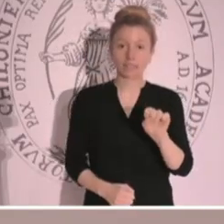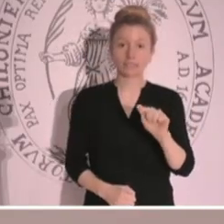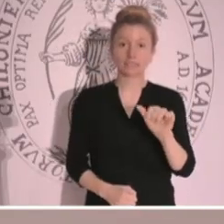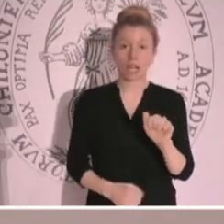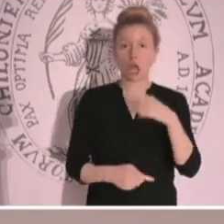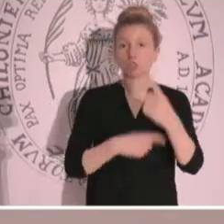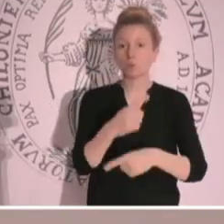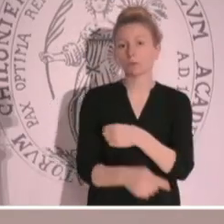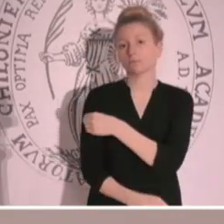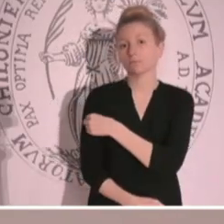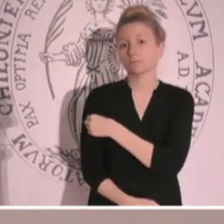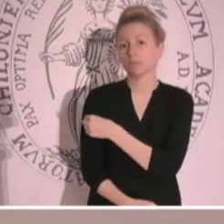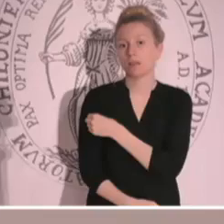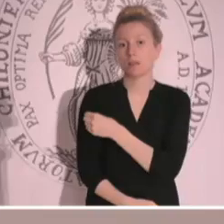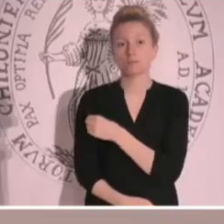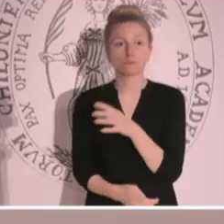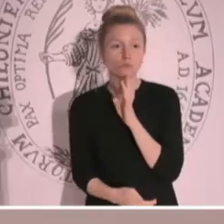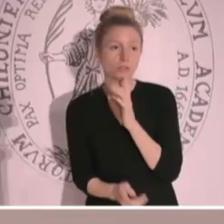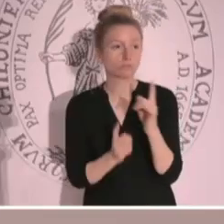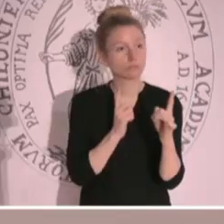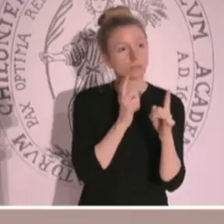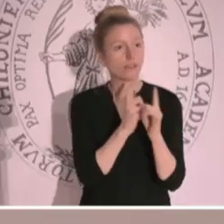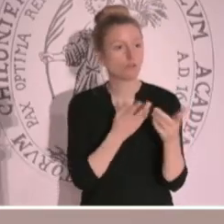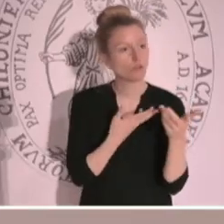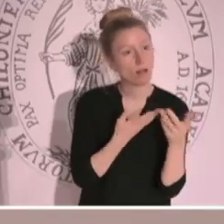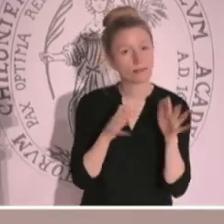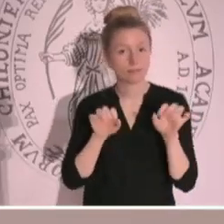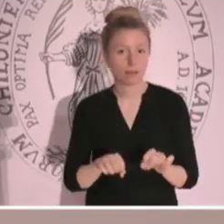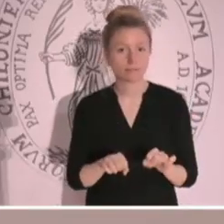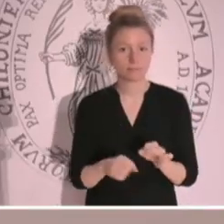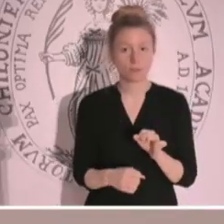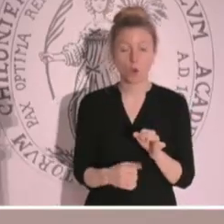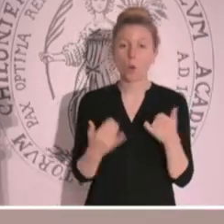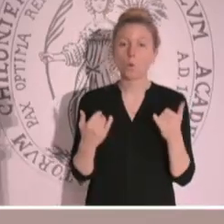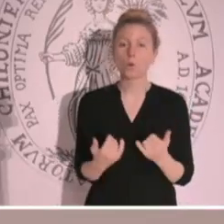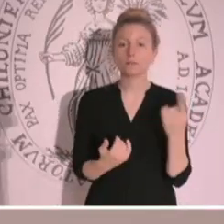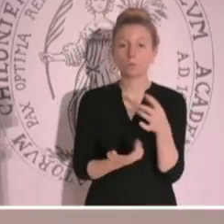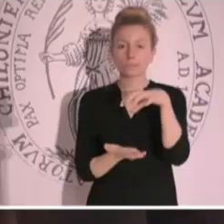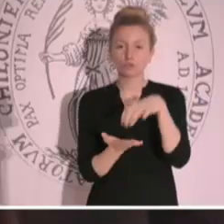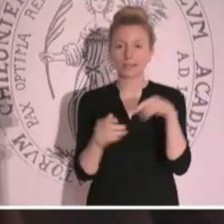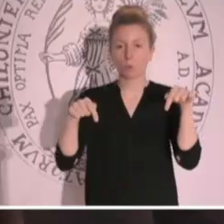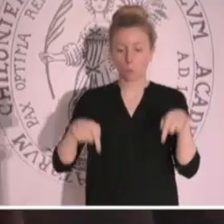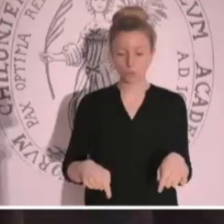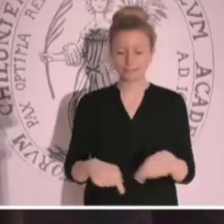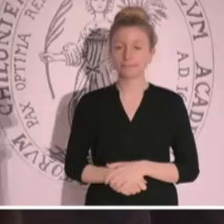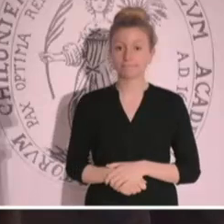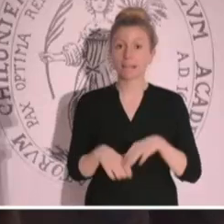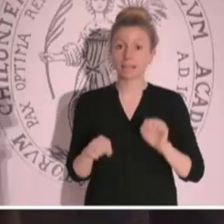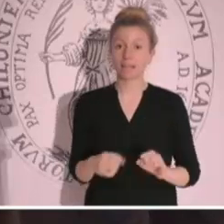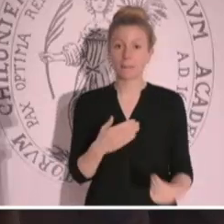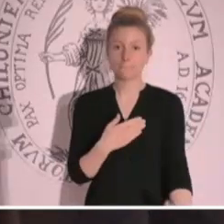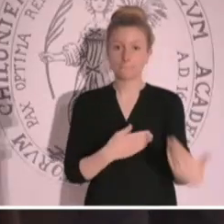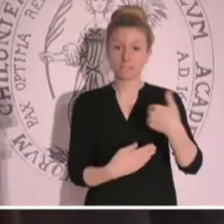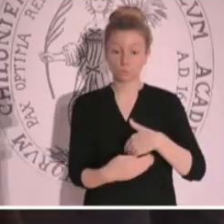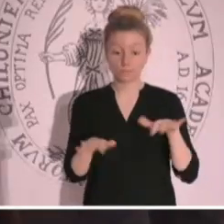vor dem Audiomax, holt euch einen Ersti-Beutel ab mit den Kartenhöhen für eure CAU-Card und ganz viel Infomaterial.